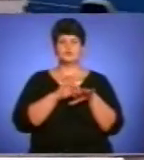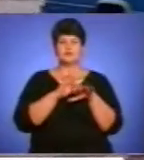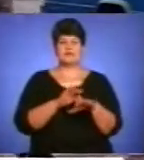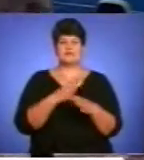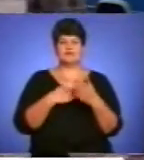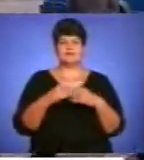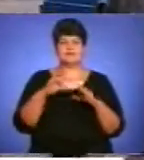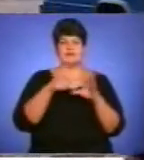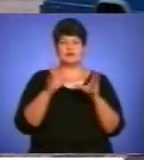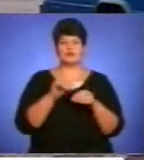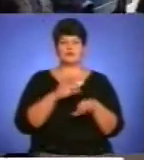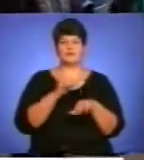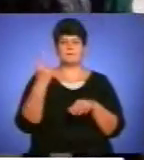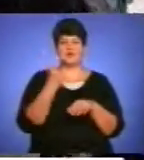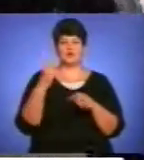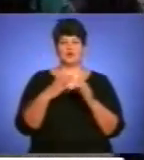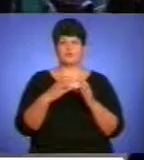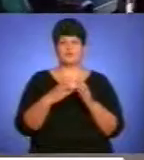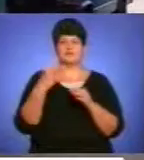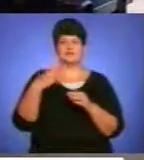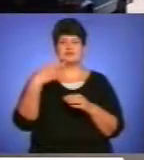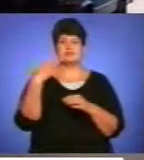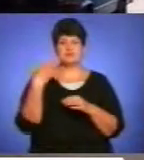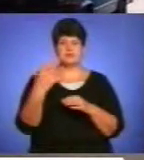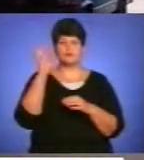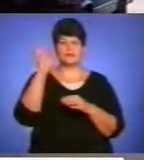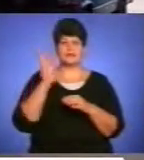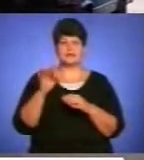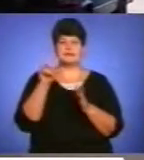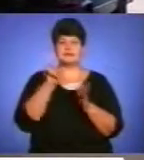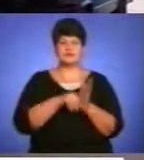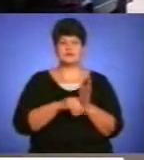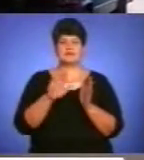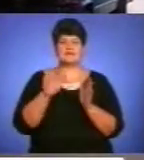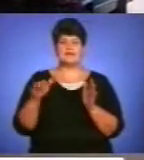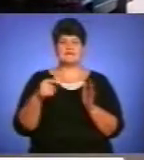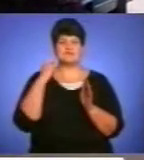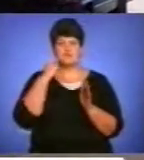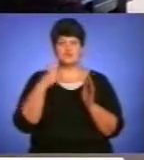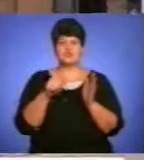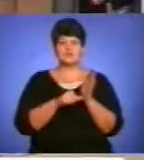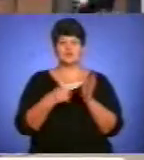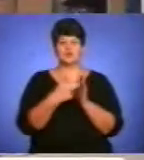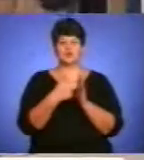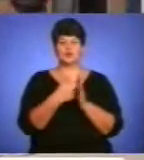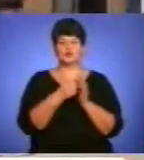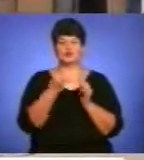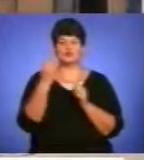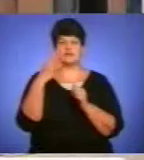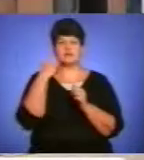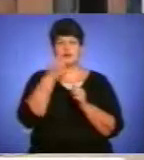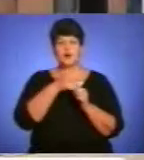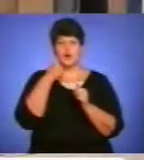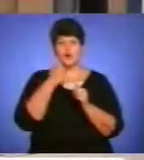захворювання першої групи. 25% знижка для дітей віком від 6 до 14 років. Жителі області